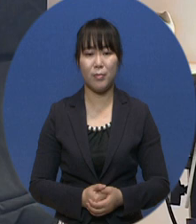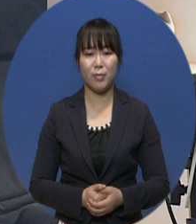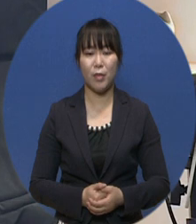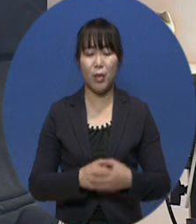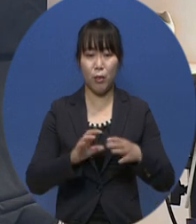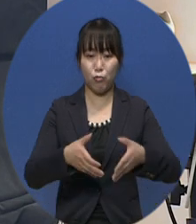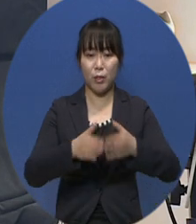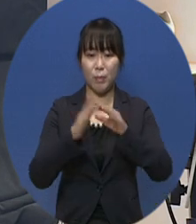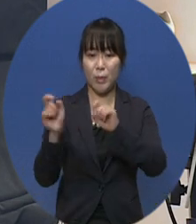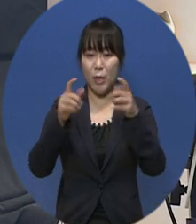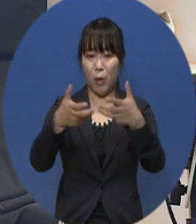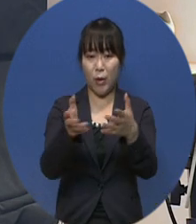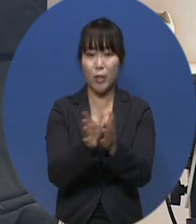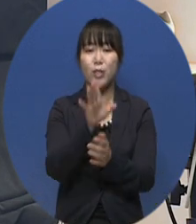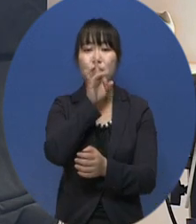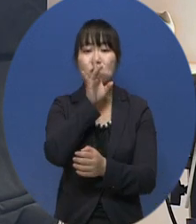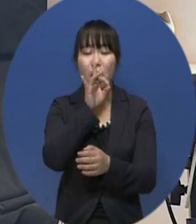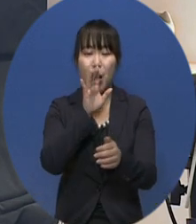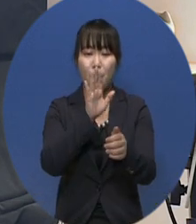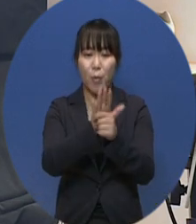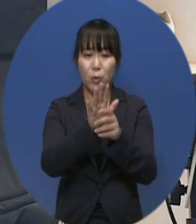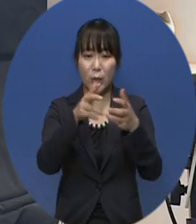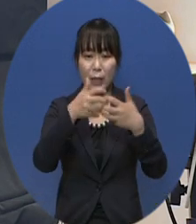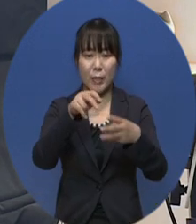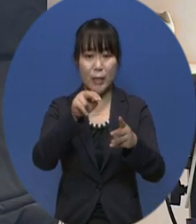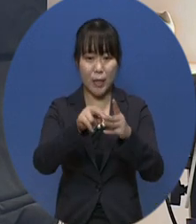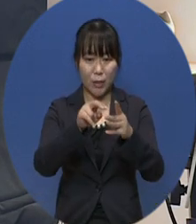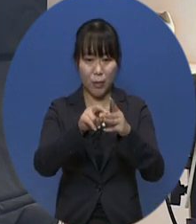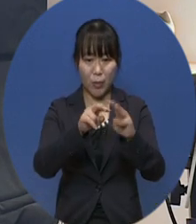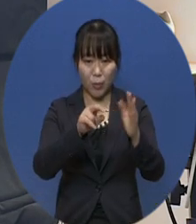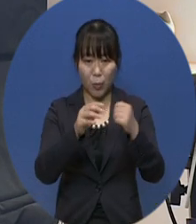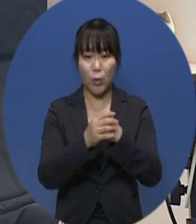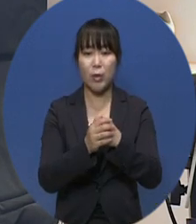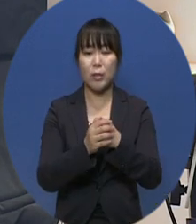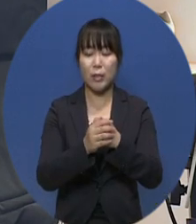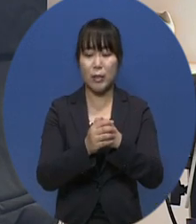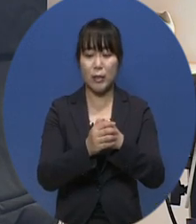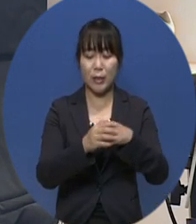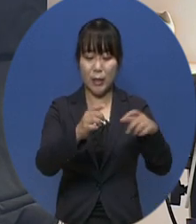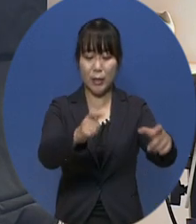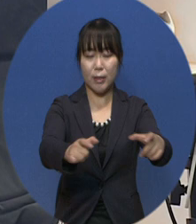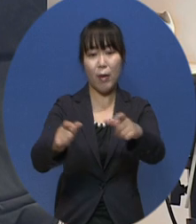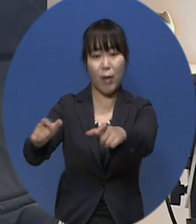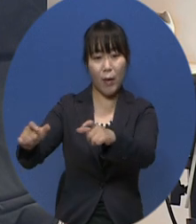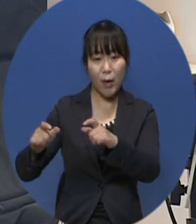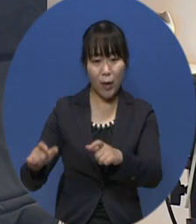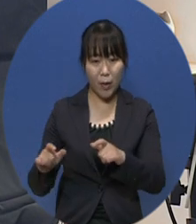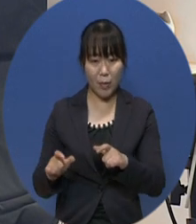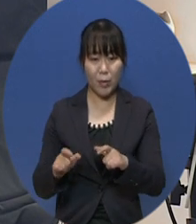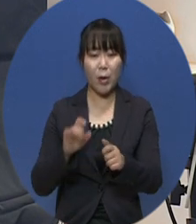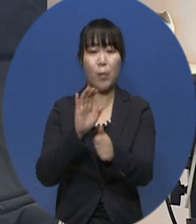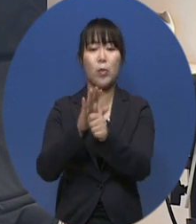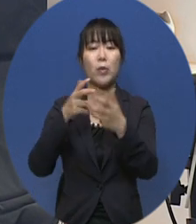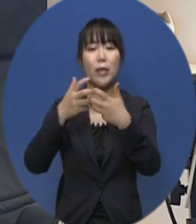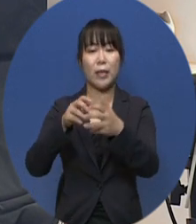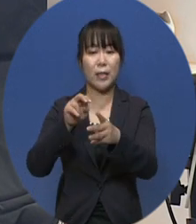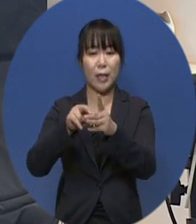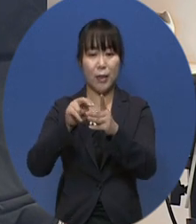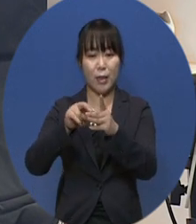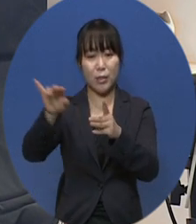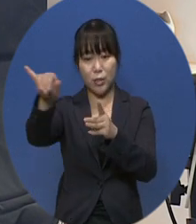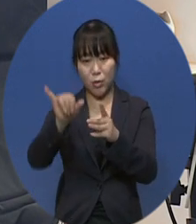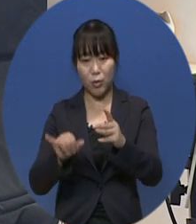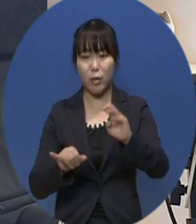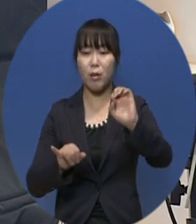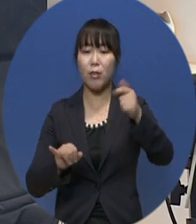중앙 국립재활원이 이제 중앙 장애인 보조기기 센터가 되고 네. 예, 지역별로 이제 보조기기 센터들이 있습니다. 전국에